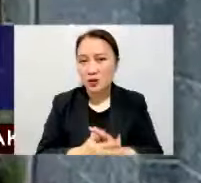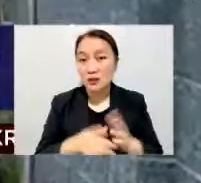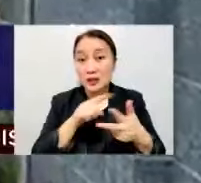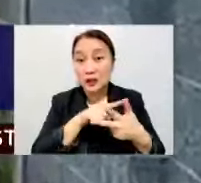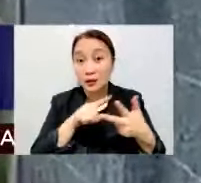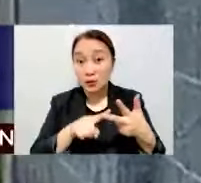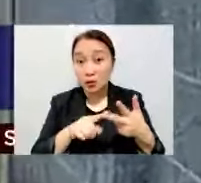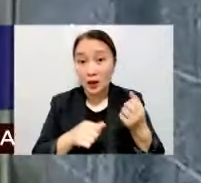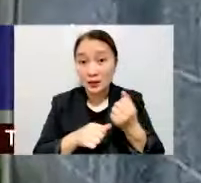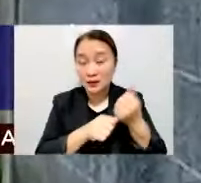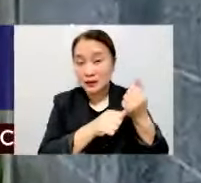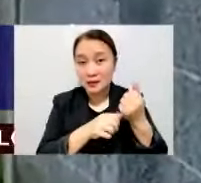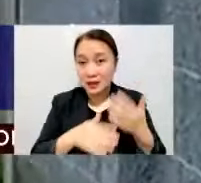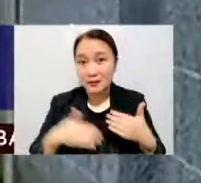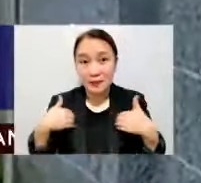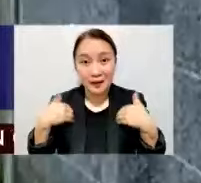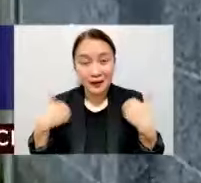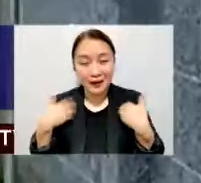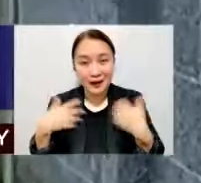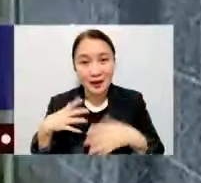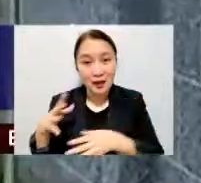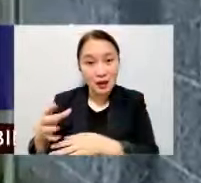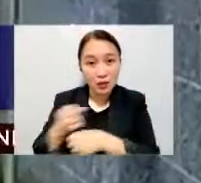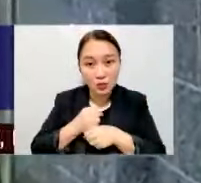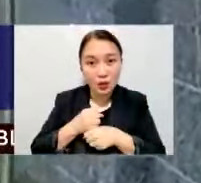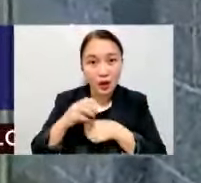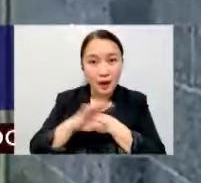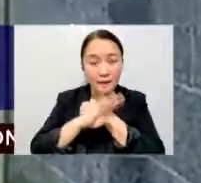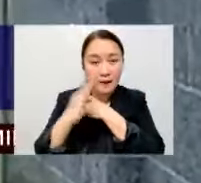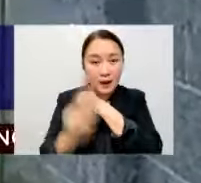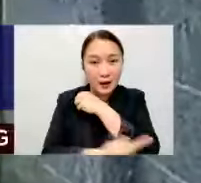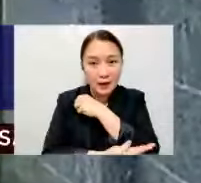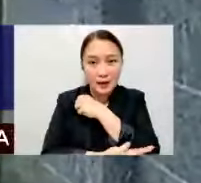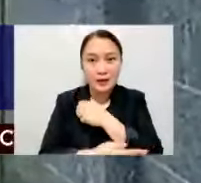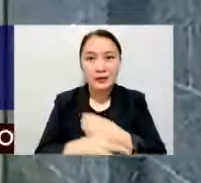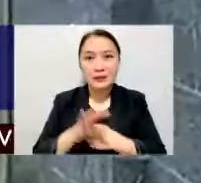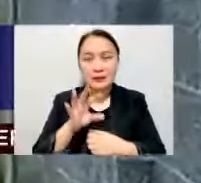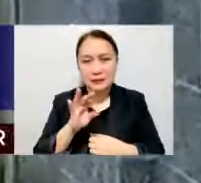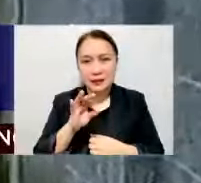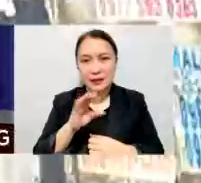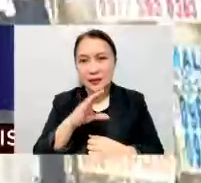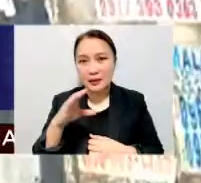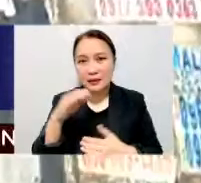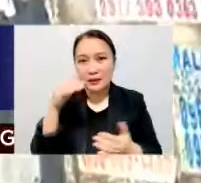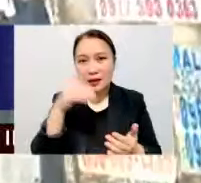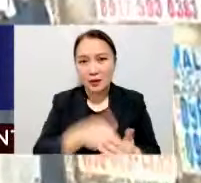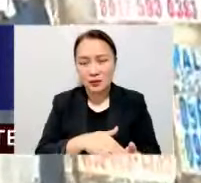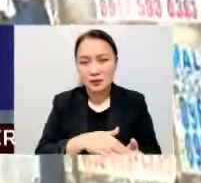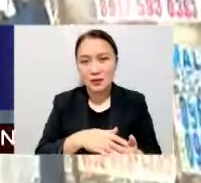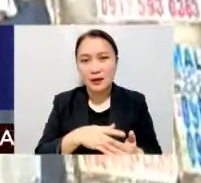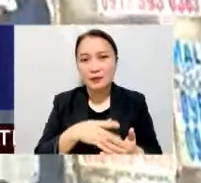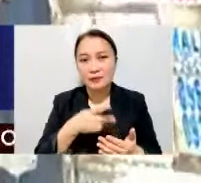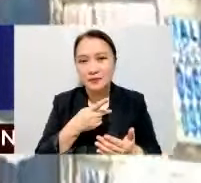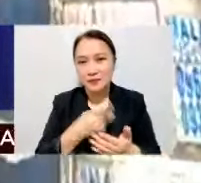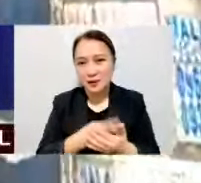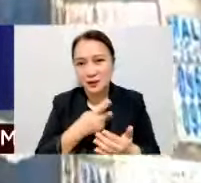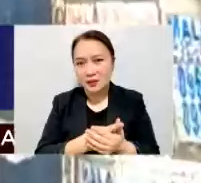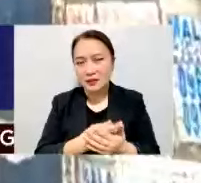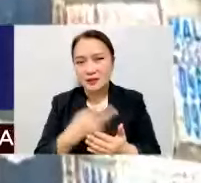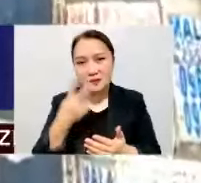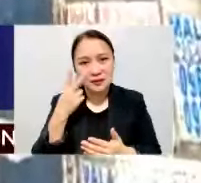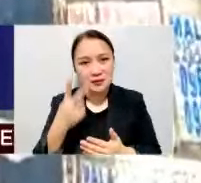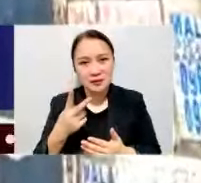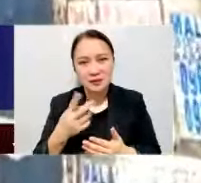investigasyon, kinuha sa kabinet ang bag na naglalaman ng 900,000 pesos. Isa sa sakristan ang nakakita sa mga sospek